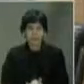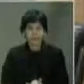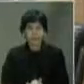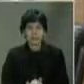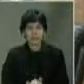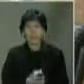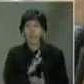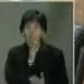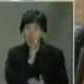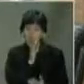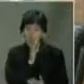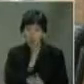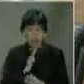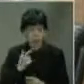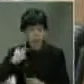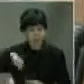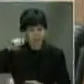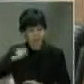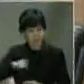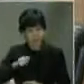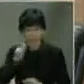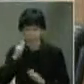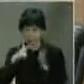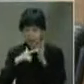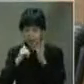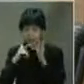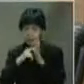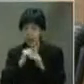ถ้าพรุ่งนี้ศาลอาญาบอกว่า